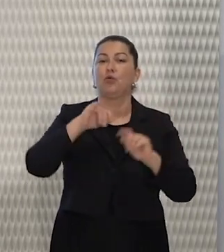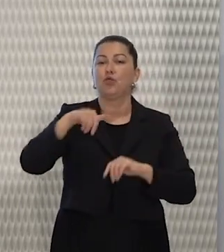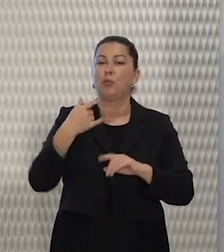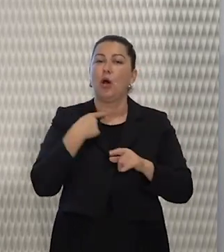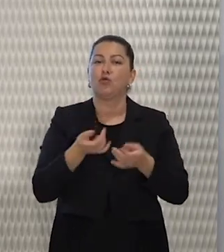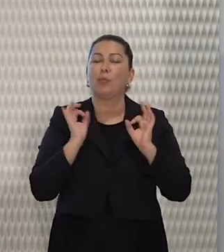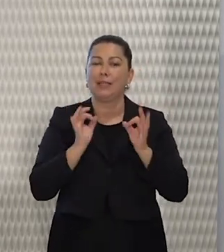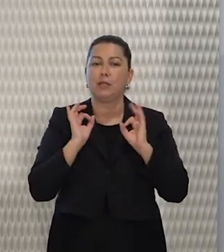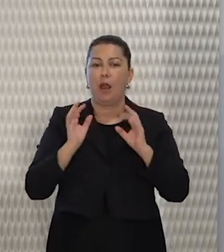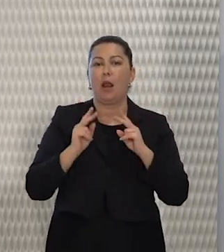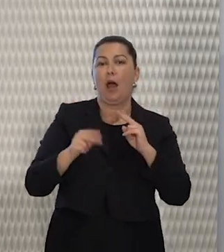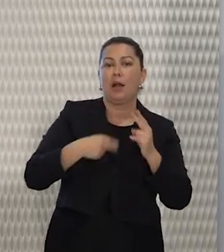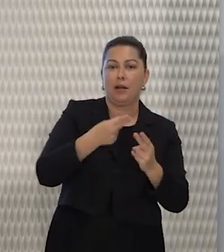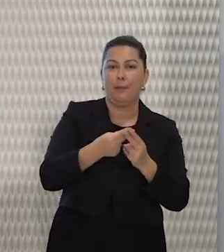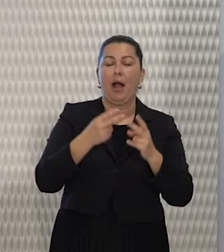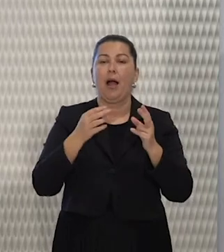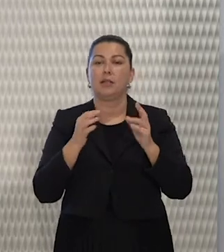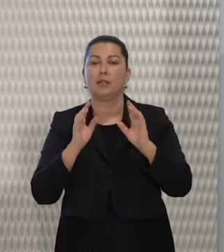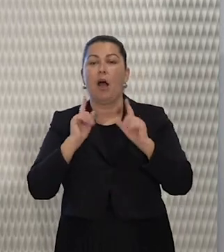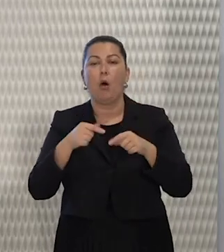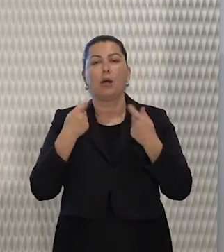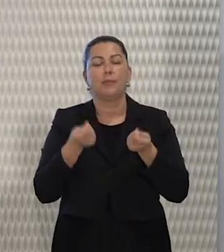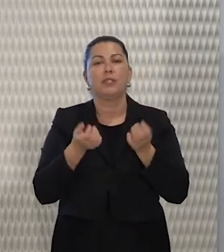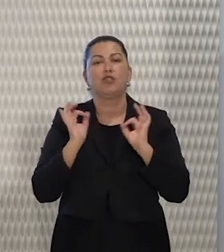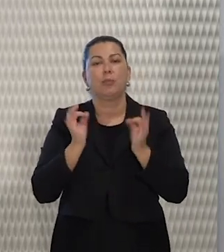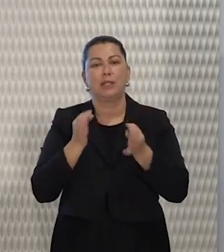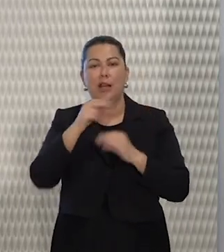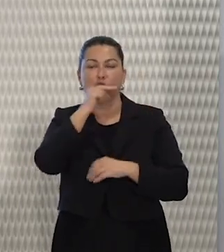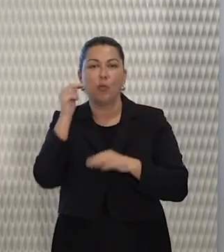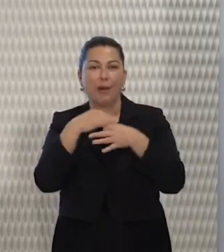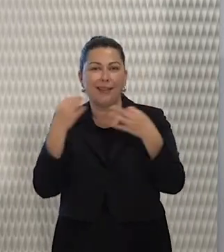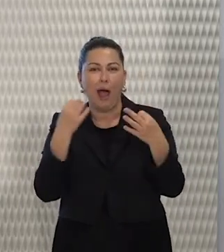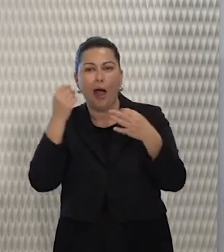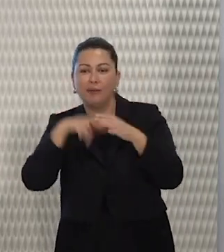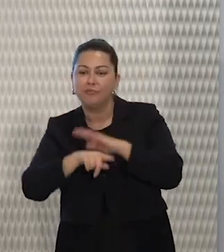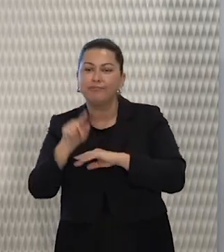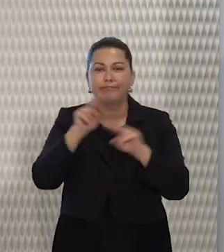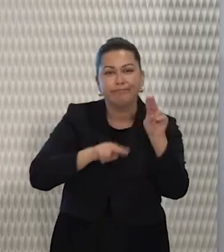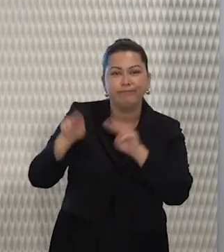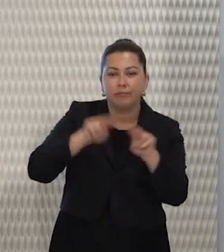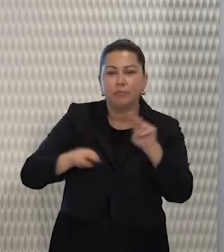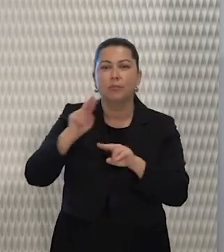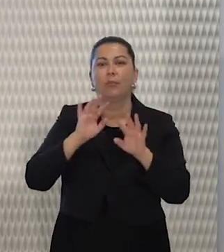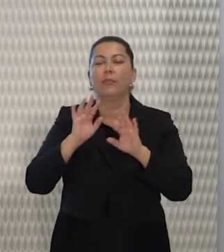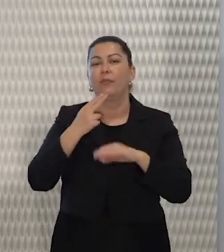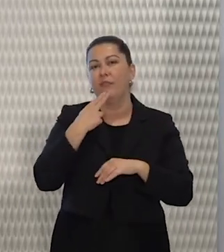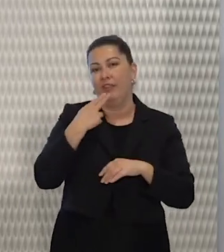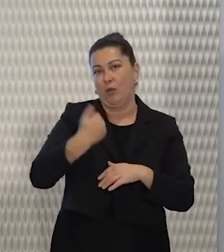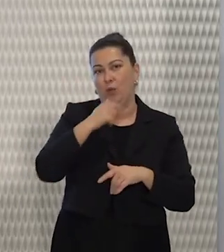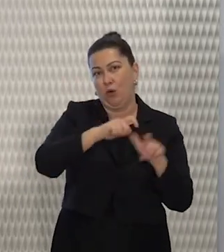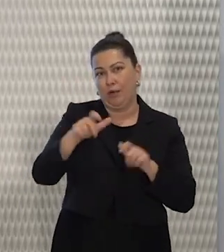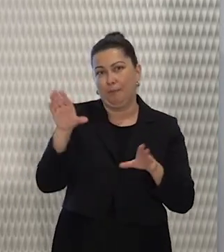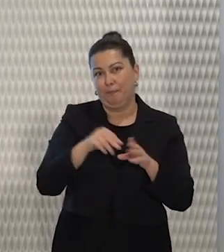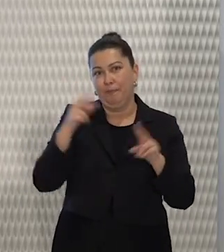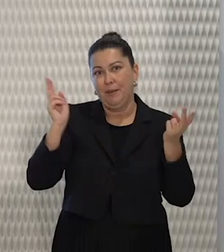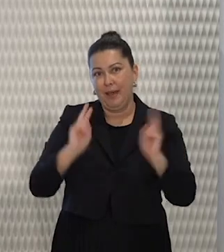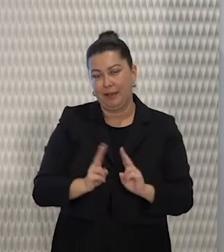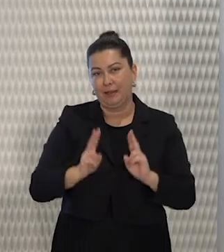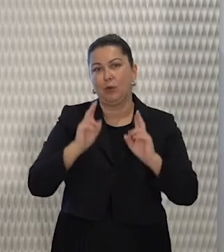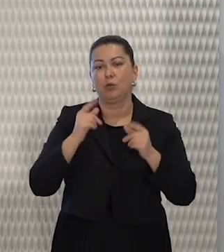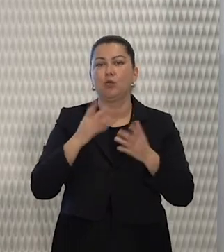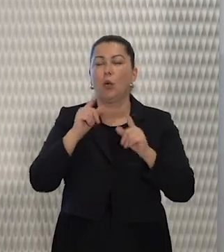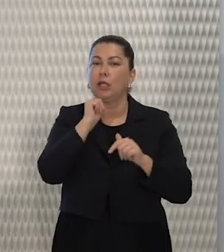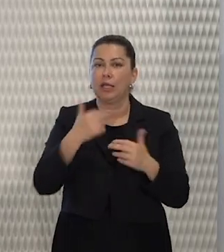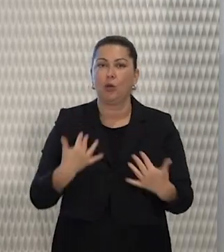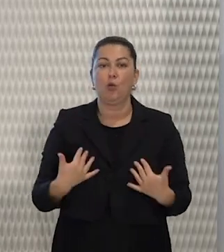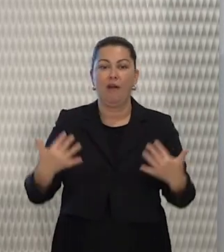maßgeschneidert. Es gibt spezielle Schnuppertage für diese Jugendlichen mit Beeinträchtigung, um so wirklich sie auch nicht zu